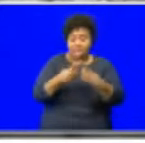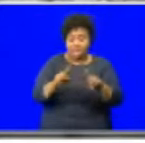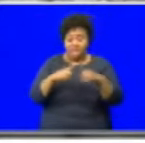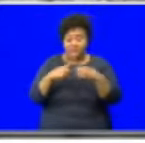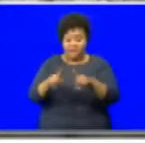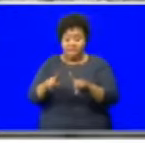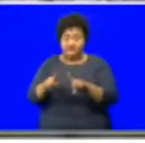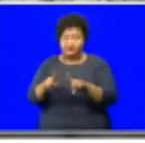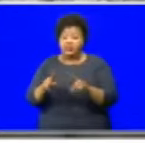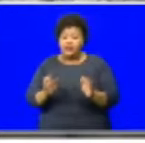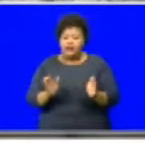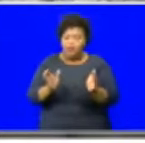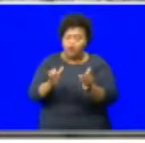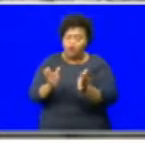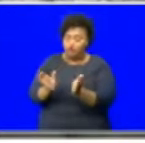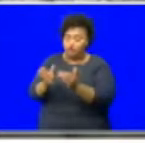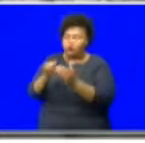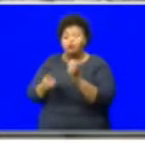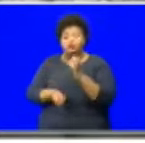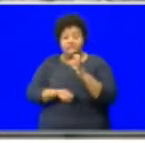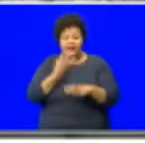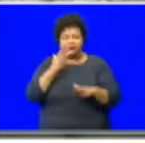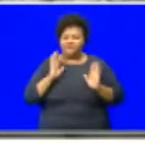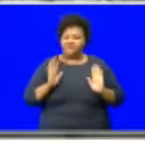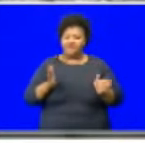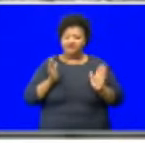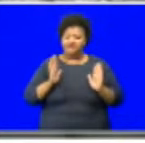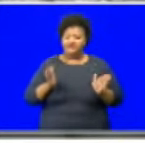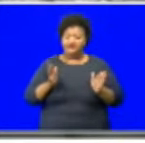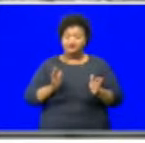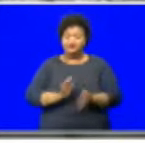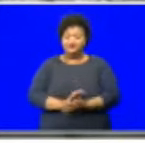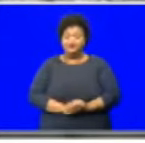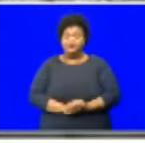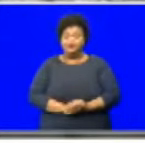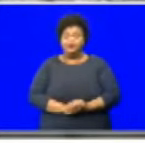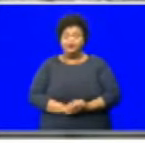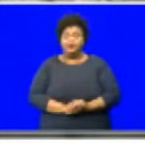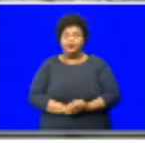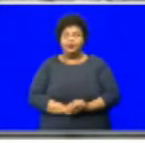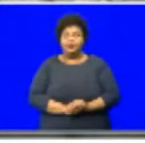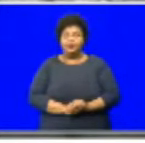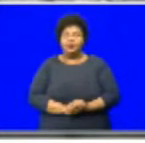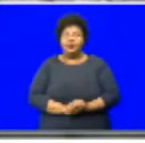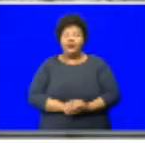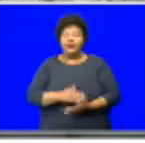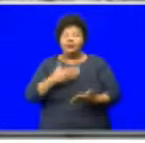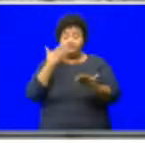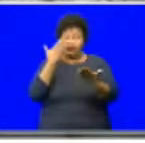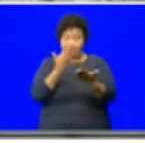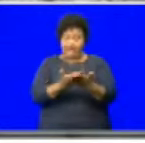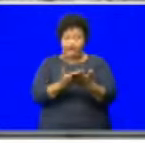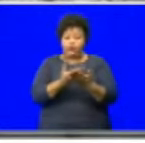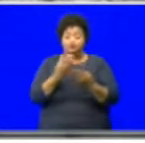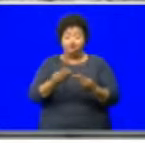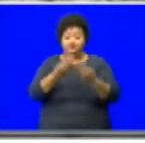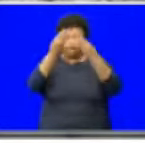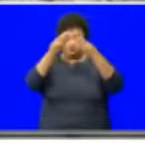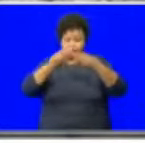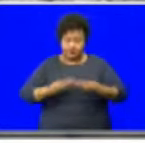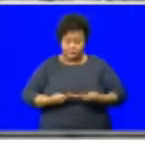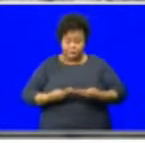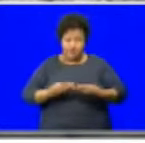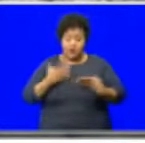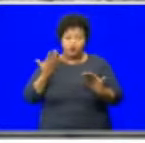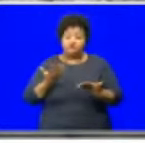letigungu siyachubeka kuthola ticelo tekuthi kuyadzinga lokuthi